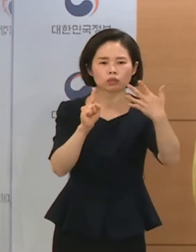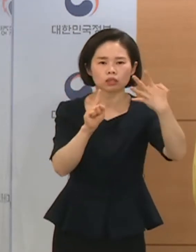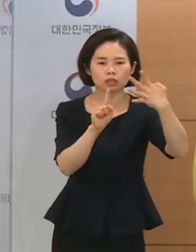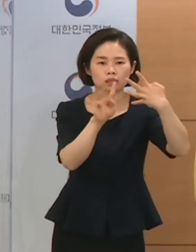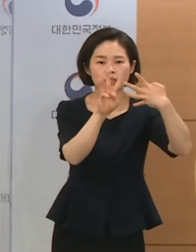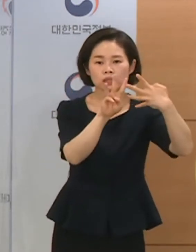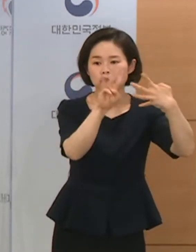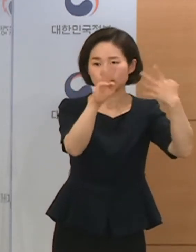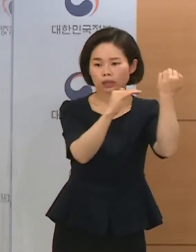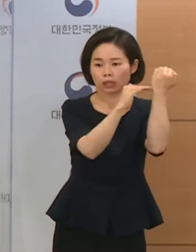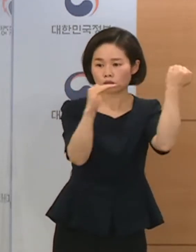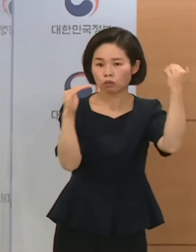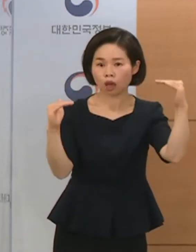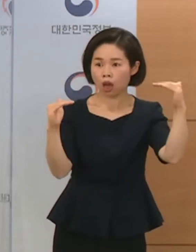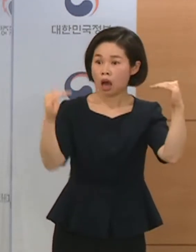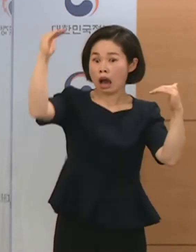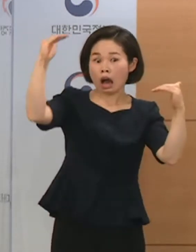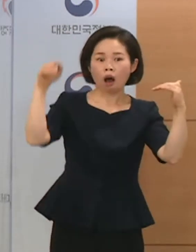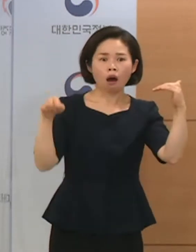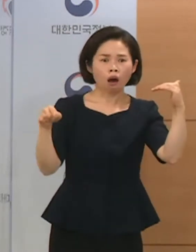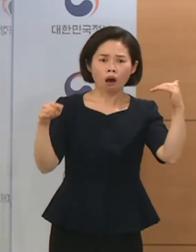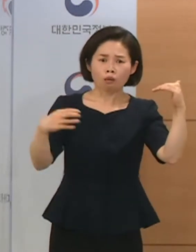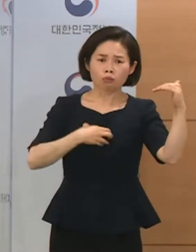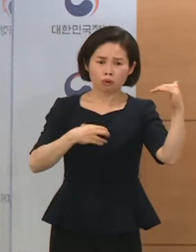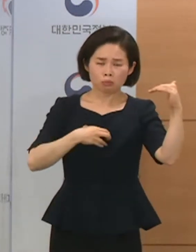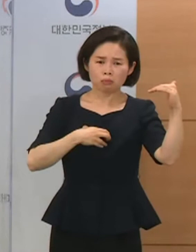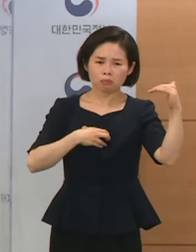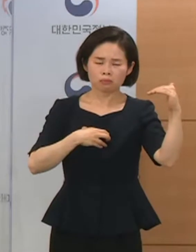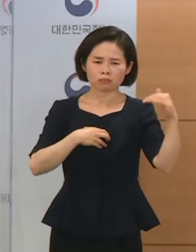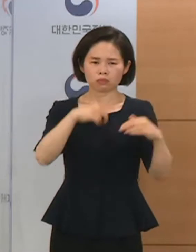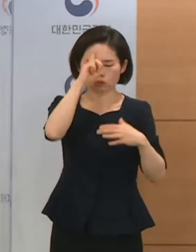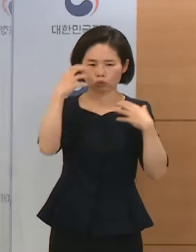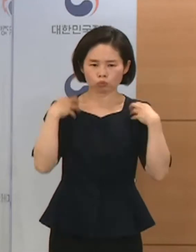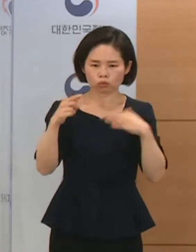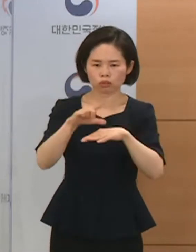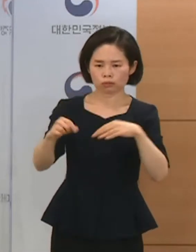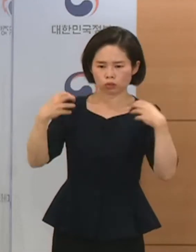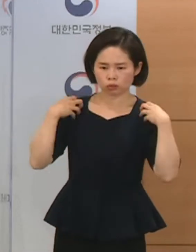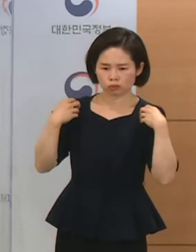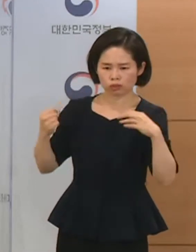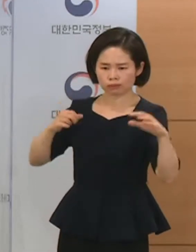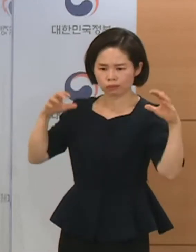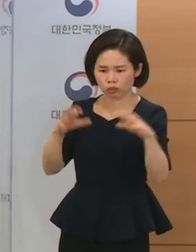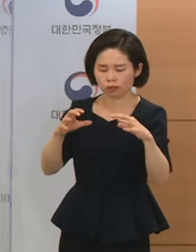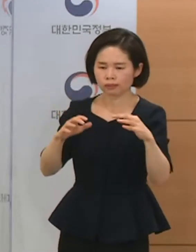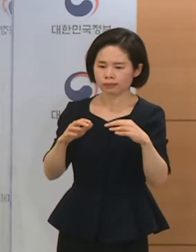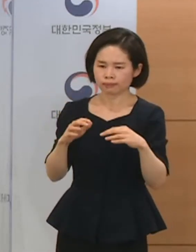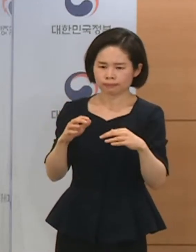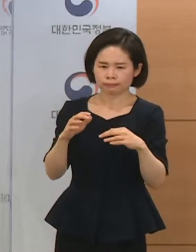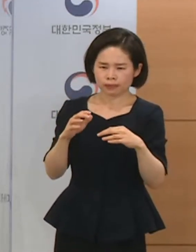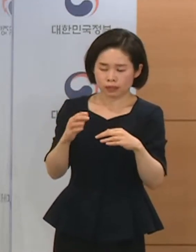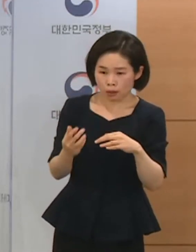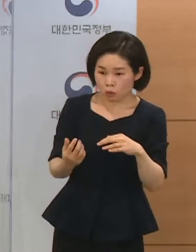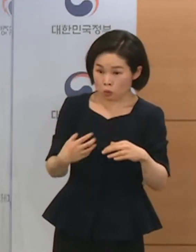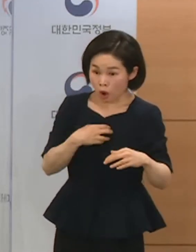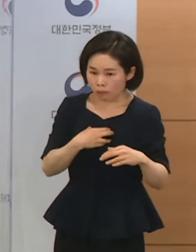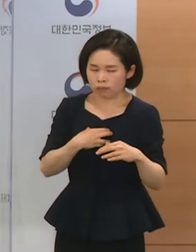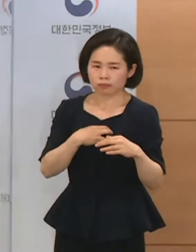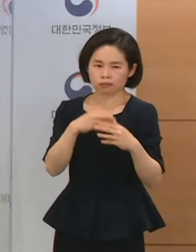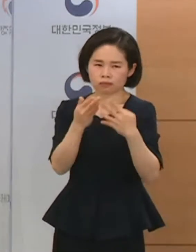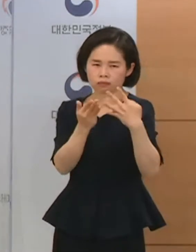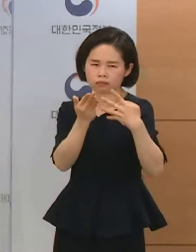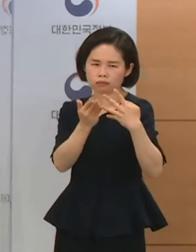상태입니다. 정부는 지자체와 긴밀히 협의하여 언제라도 거리두기 단계를 상향하는 한편